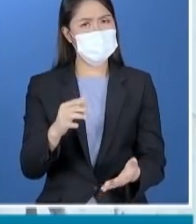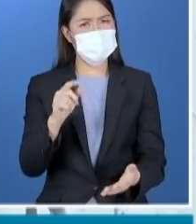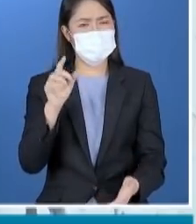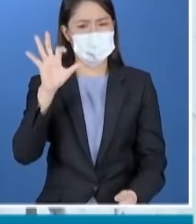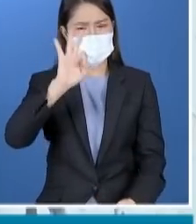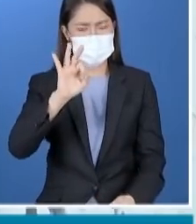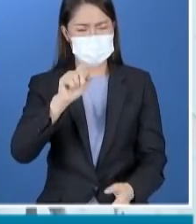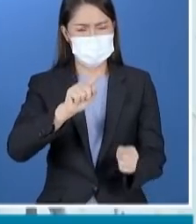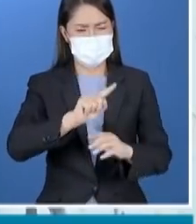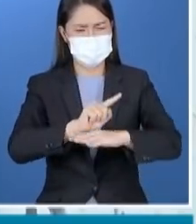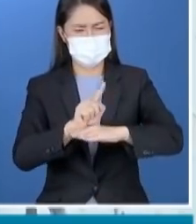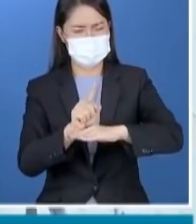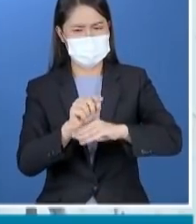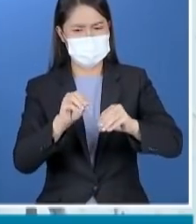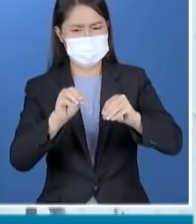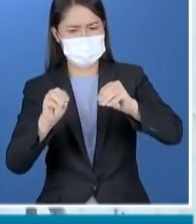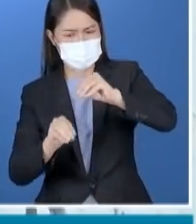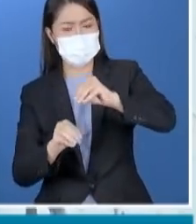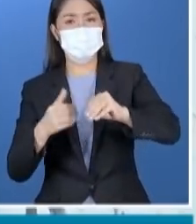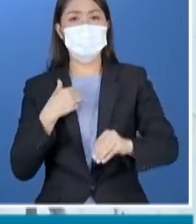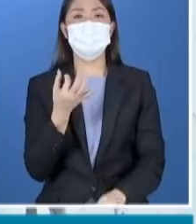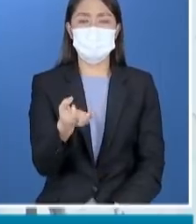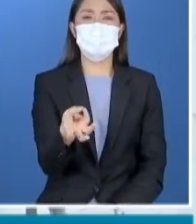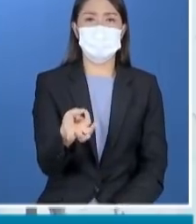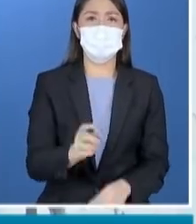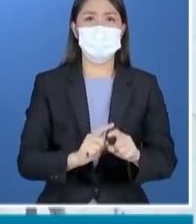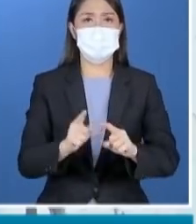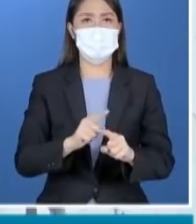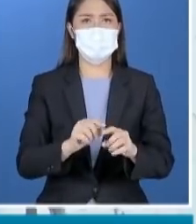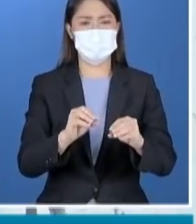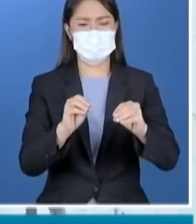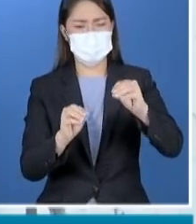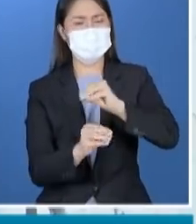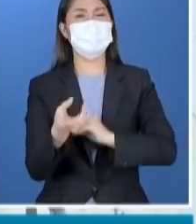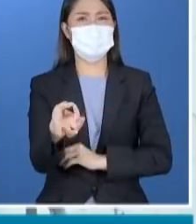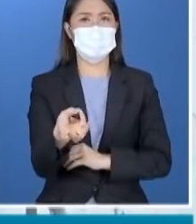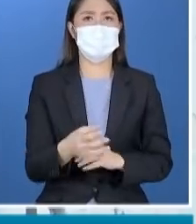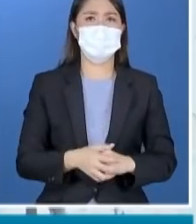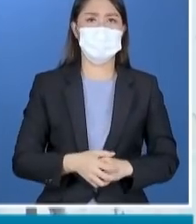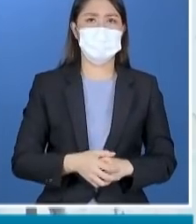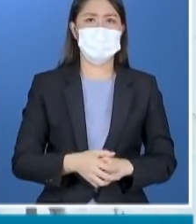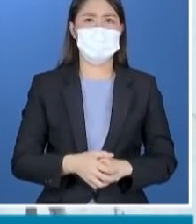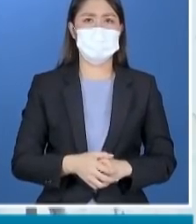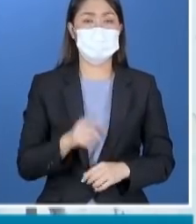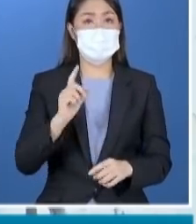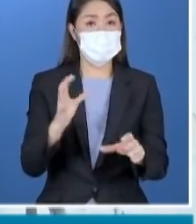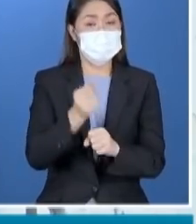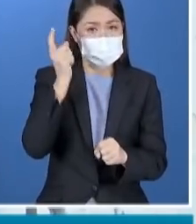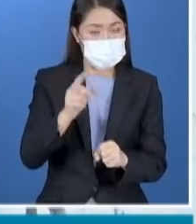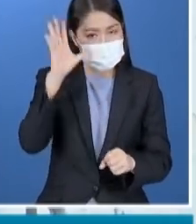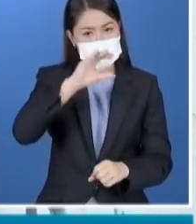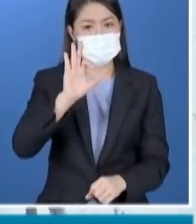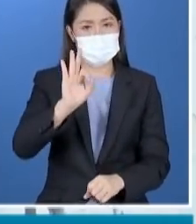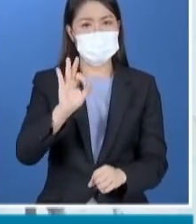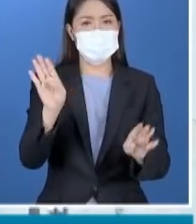อกยังไงก็ต้องเลื่อนยังไงก็ต้องเลื่อนยังไงแต่ว่ามันก็ไม่เลื่อนเยอะไม่เลื่อนเยอะหรอก แต่ว่ายืนยันว่าวันนั้นปิด3:00 น.